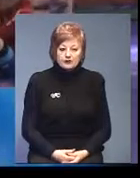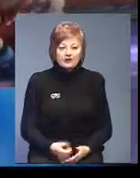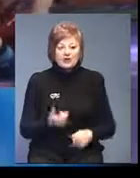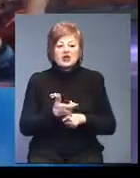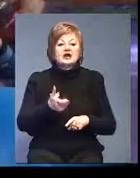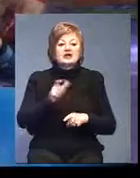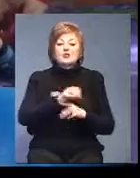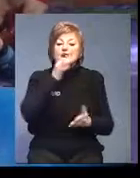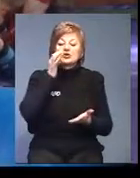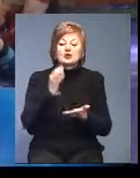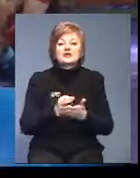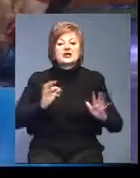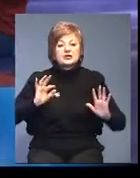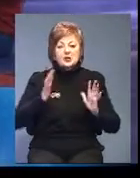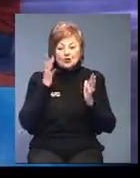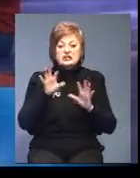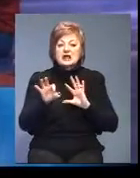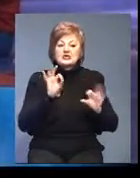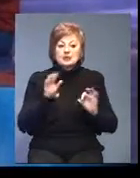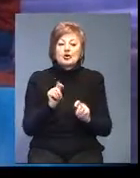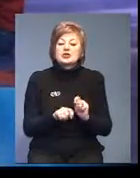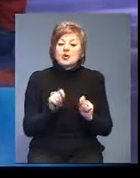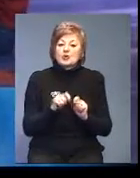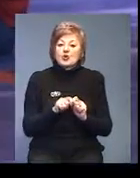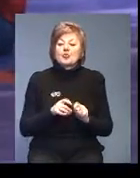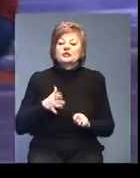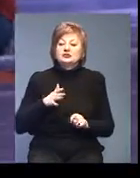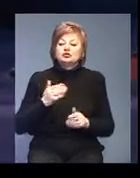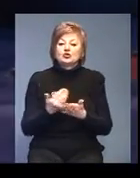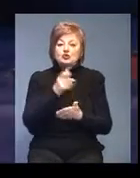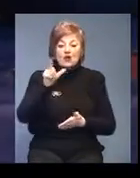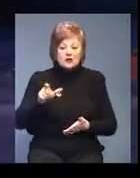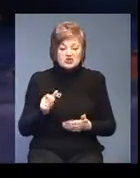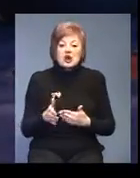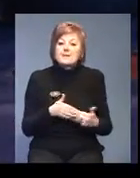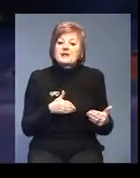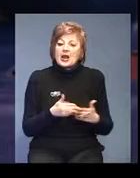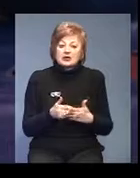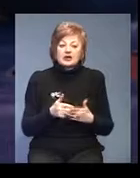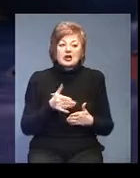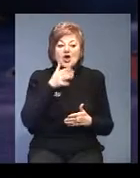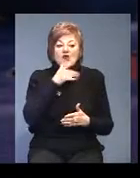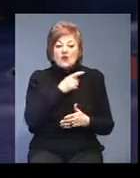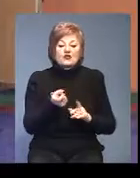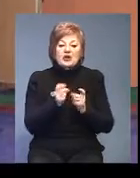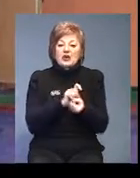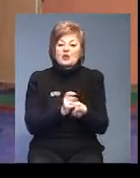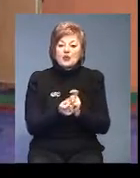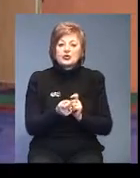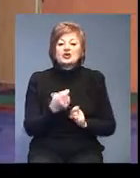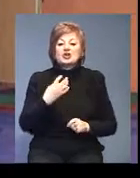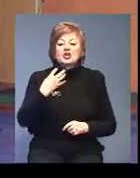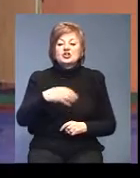Найбільш відповідальний момент тижневого збору – перевірка навичок практично. Під час спарингів понад 4